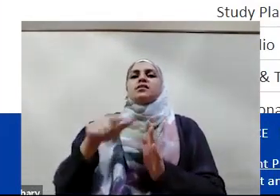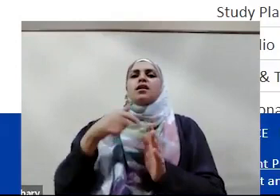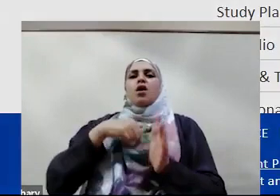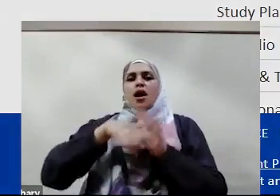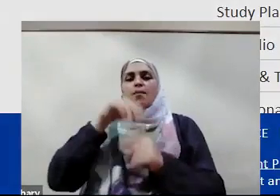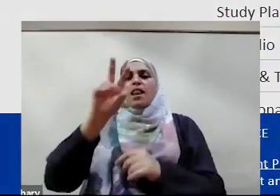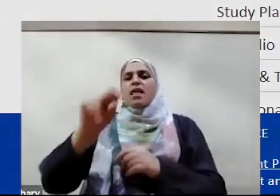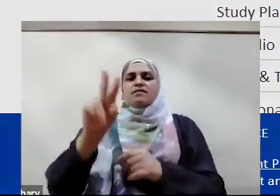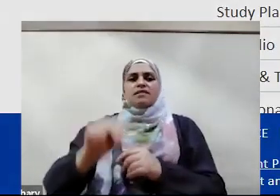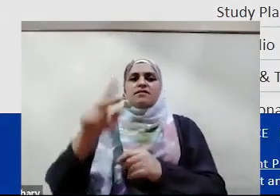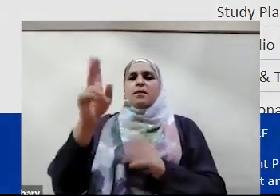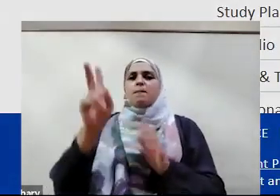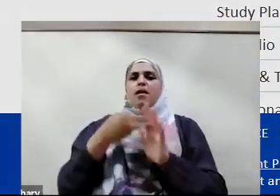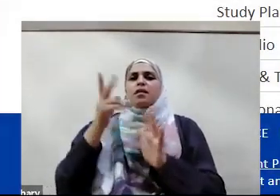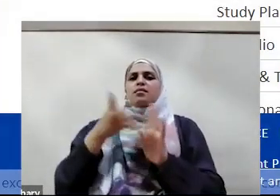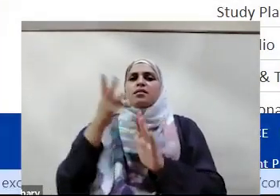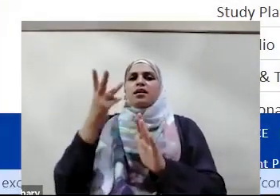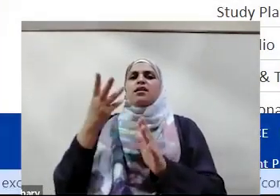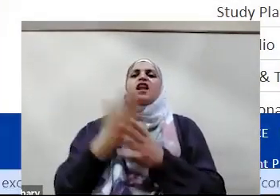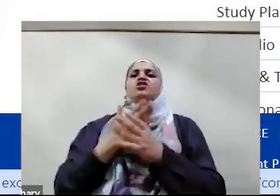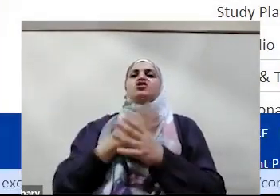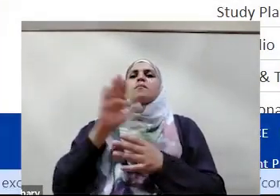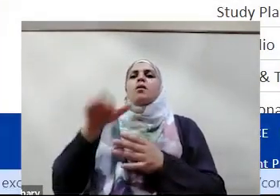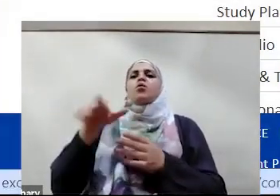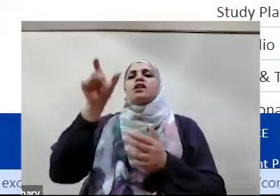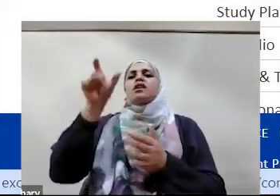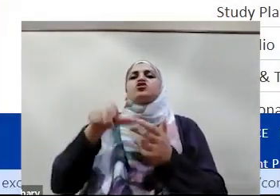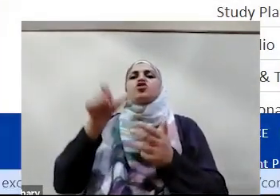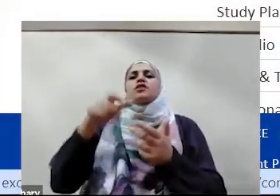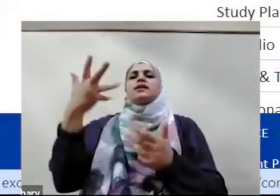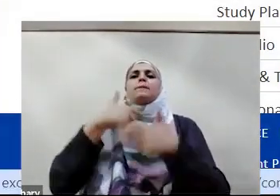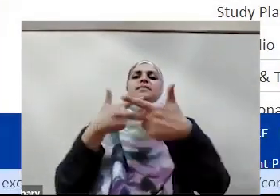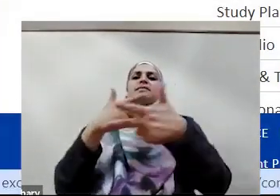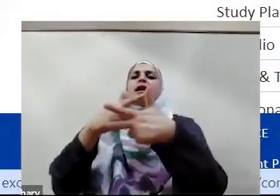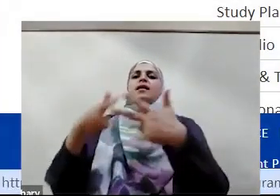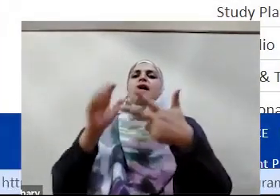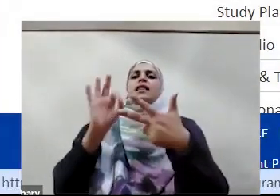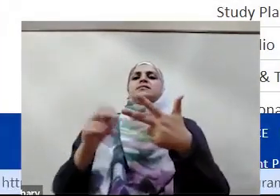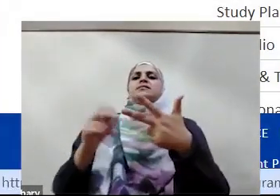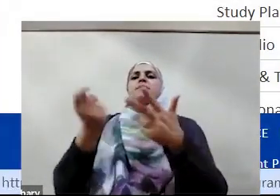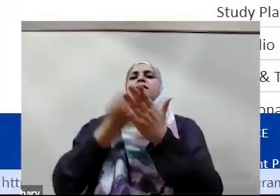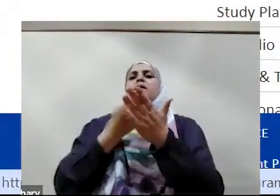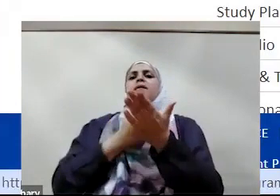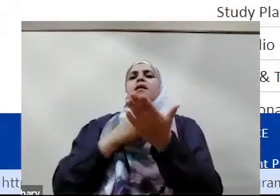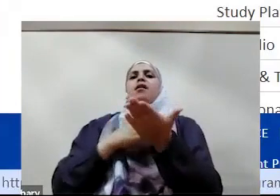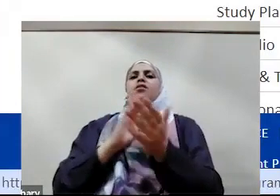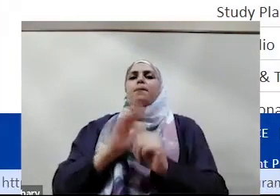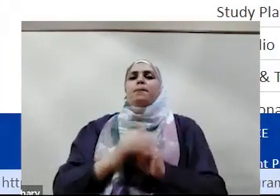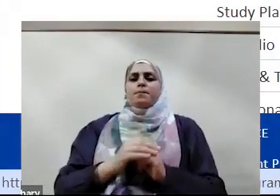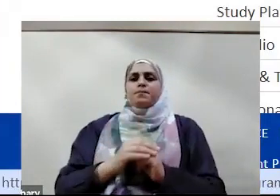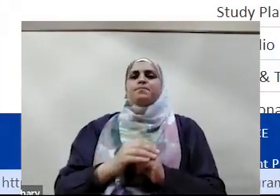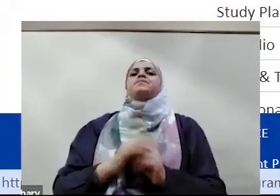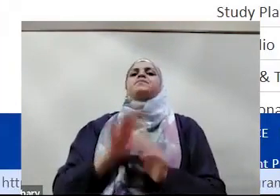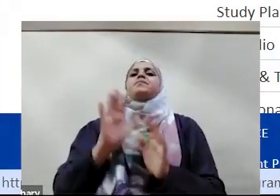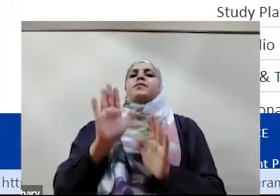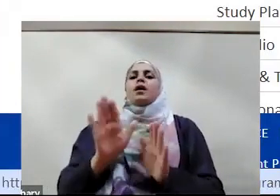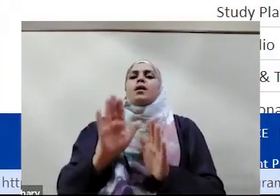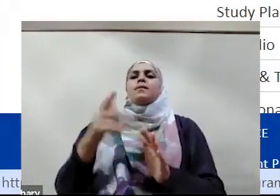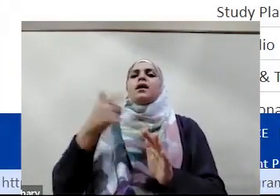الخطوه دي مرتين كمان علشان يبقى عندي ثلاثه يكتبوا لي خطابات توصيه. طيب انا